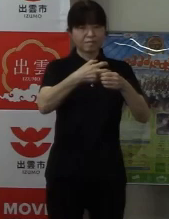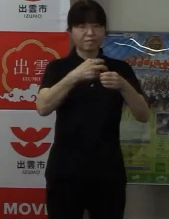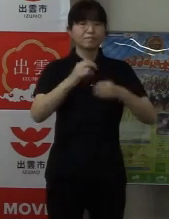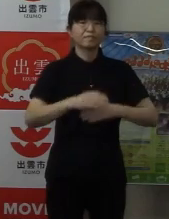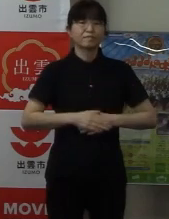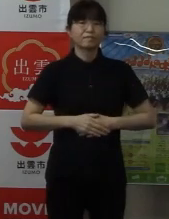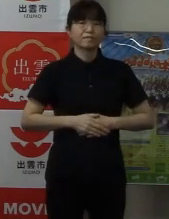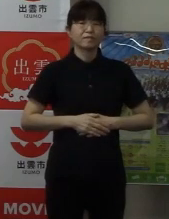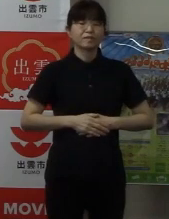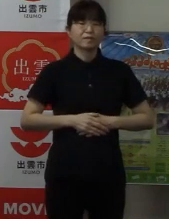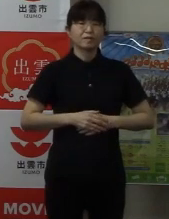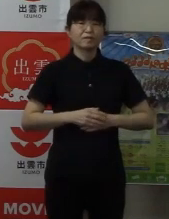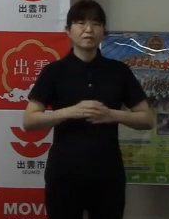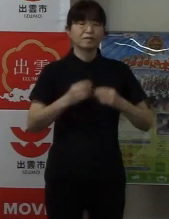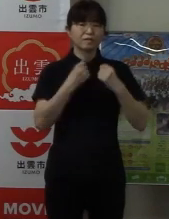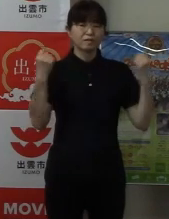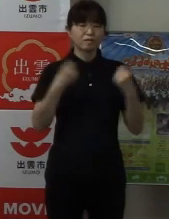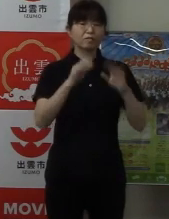この式典を